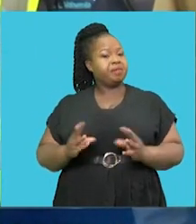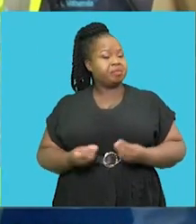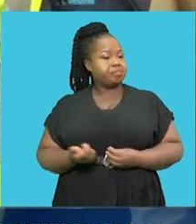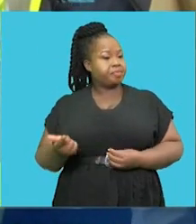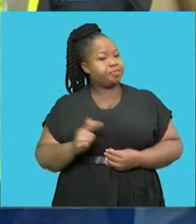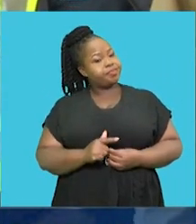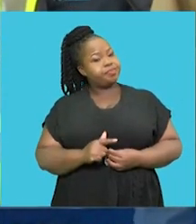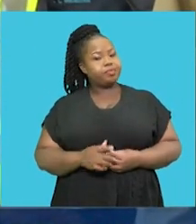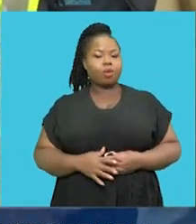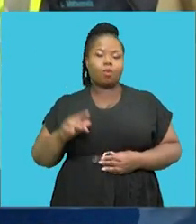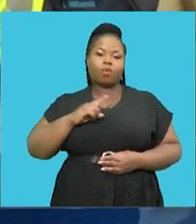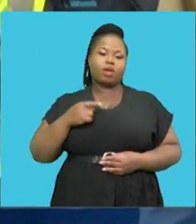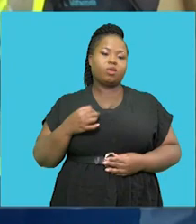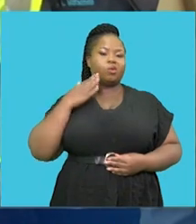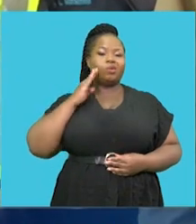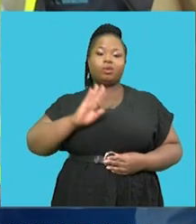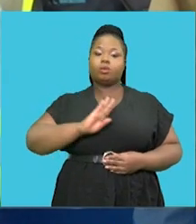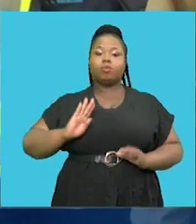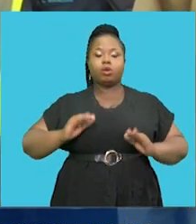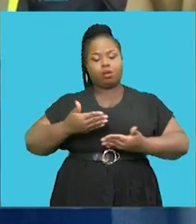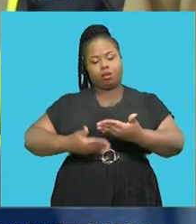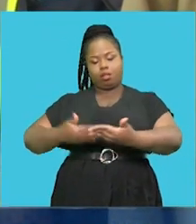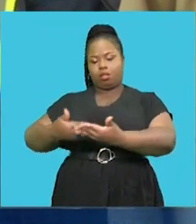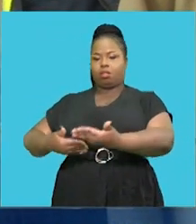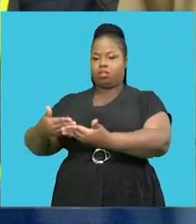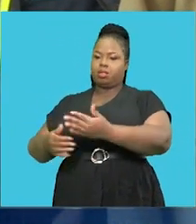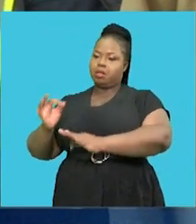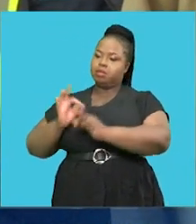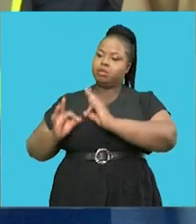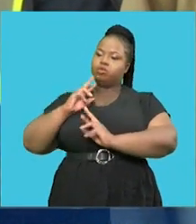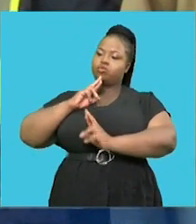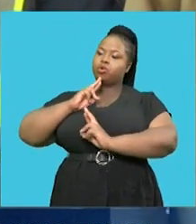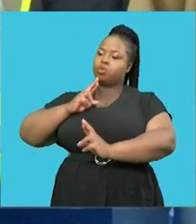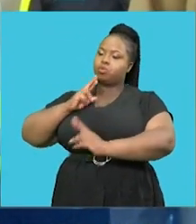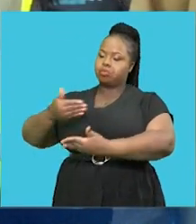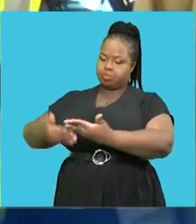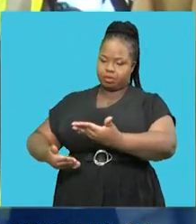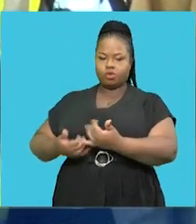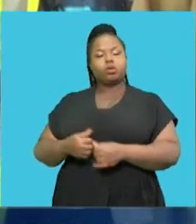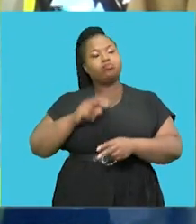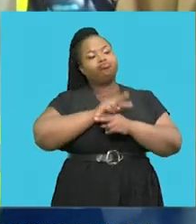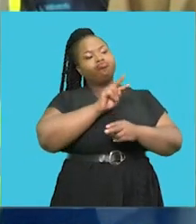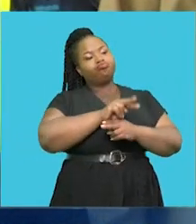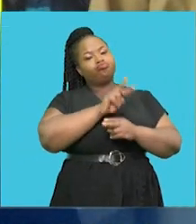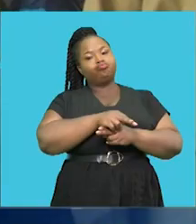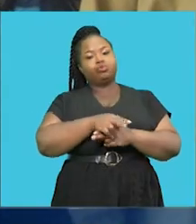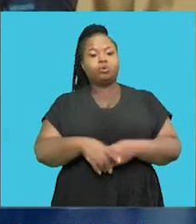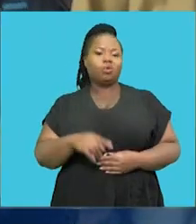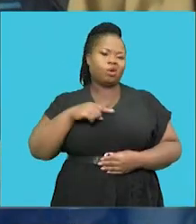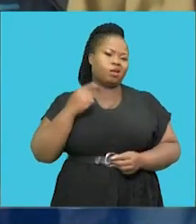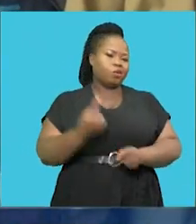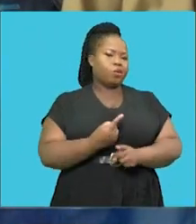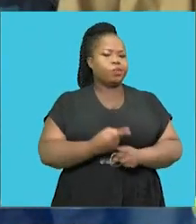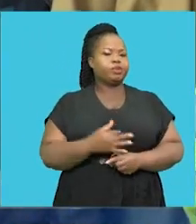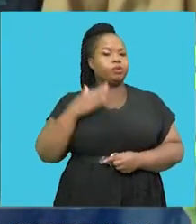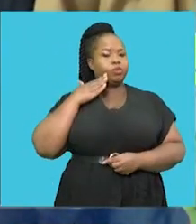right. Because ma uhlele ebhodini angithi ufunda amaphepha bakutshela ukuthi nansi report. So siyenza i-oversight. Siyayenza le nto every time ma